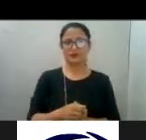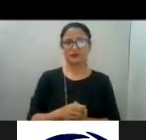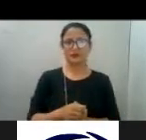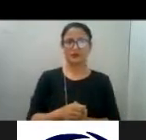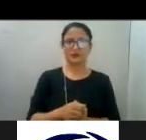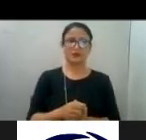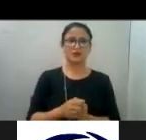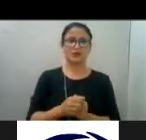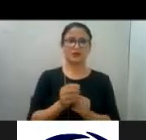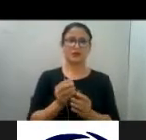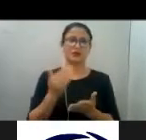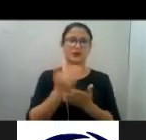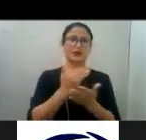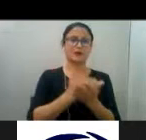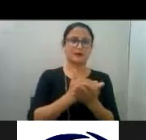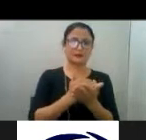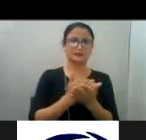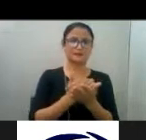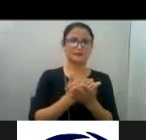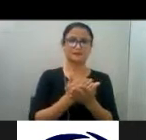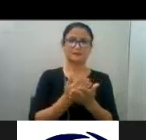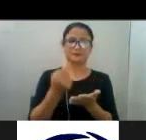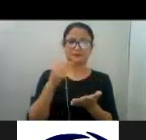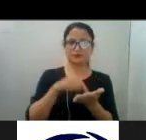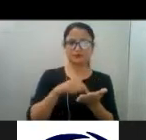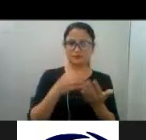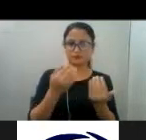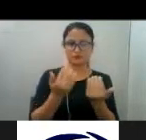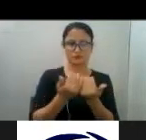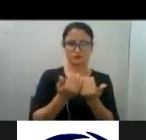फर्मल्स यो हाम्रो